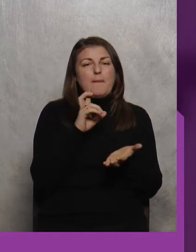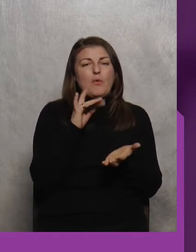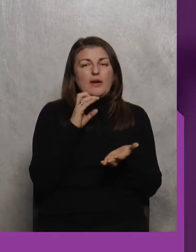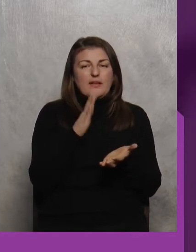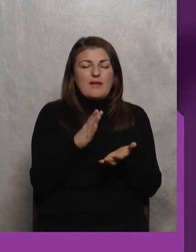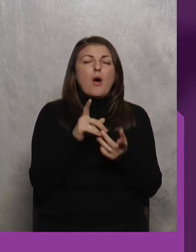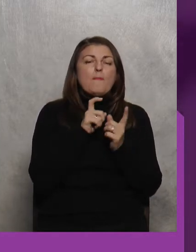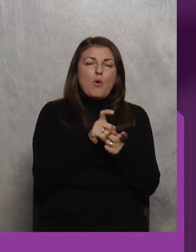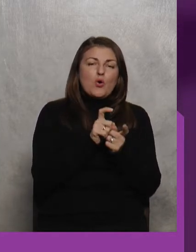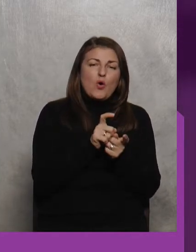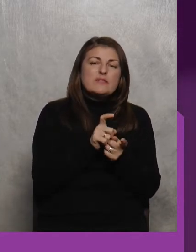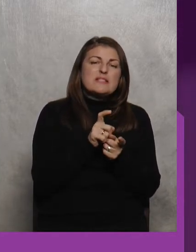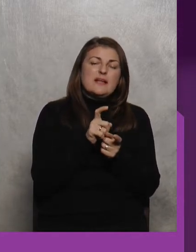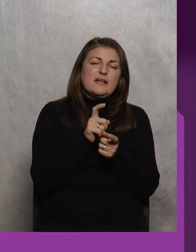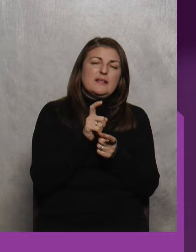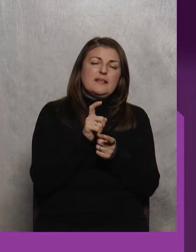боровся,